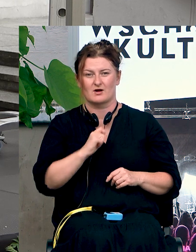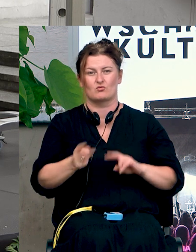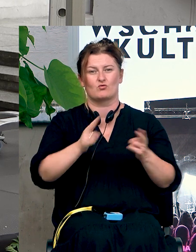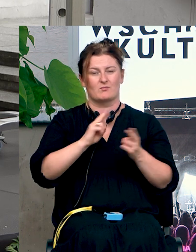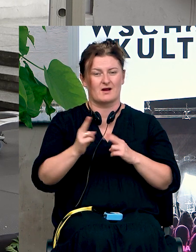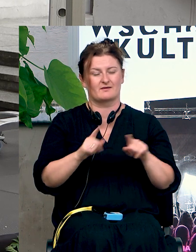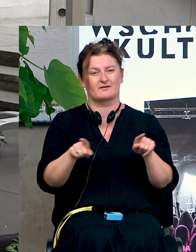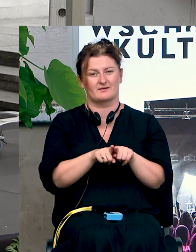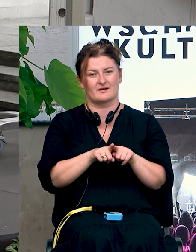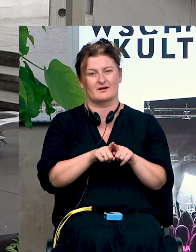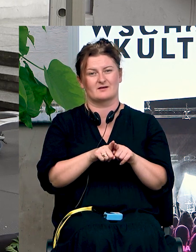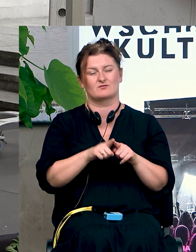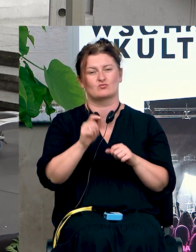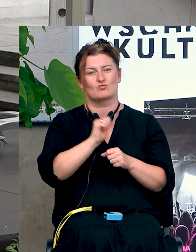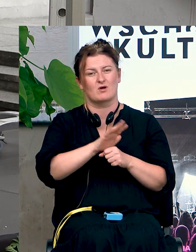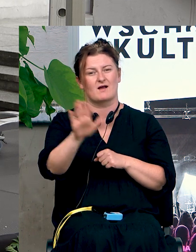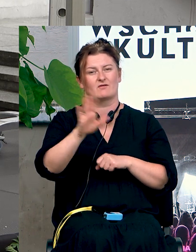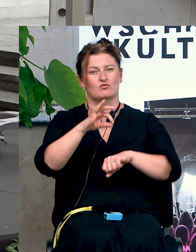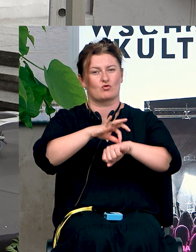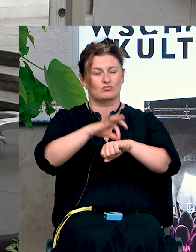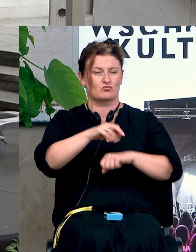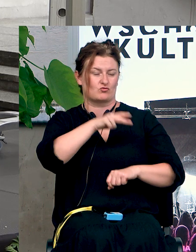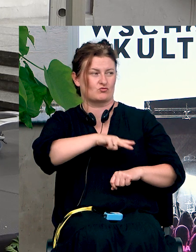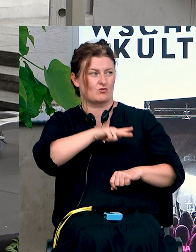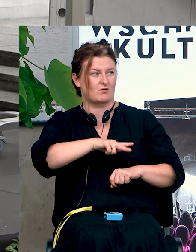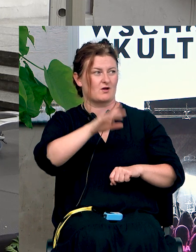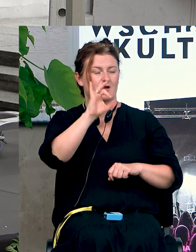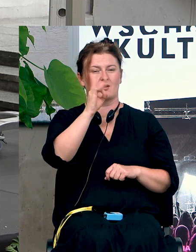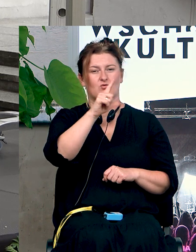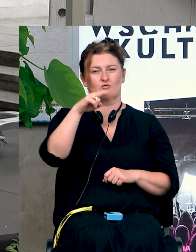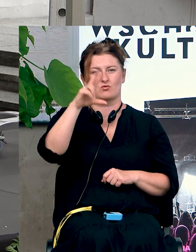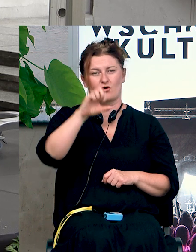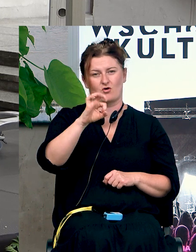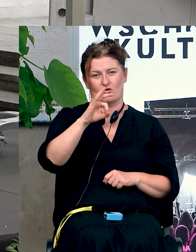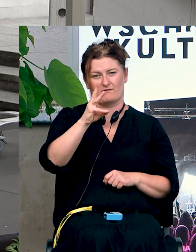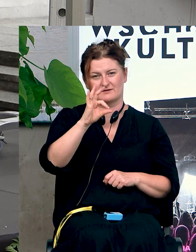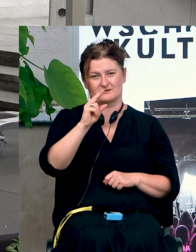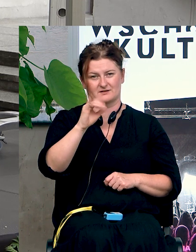nam również wybitny doktorant socjologii Przemysław Głuchowski